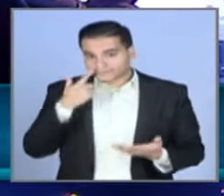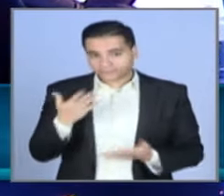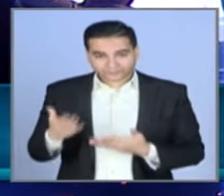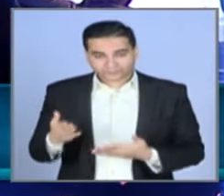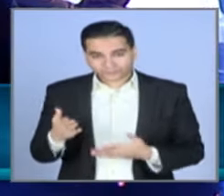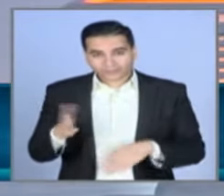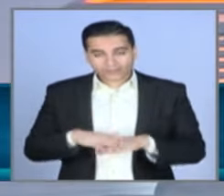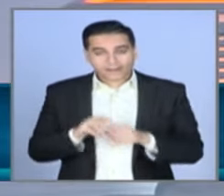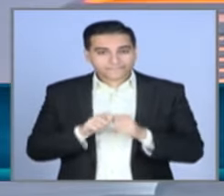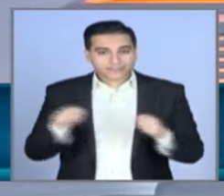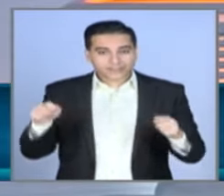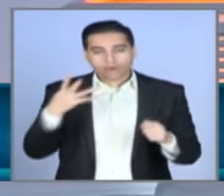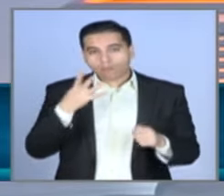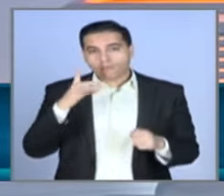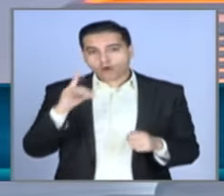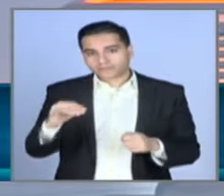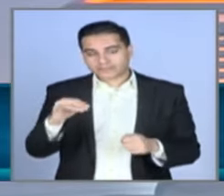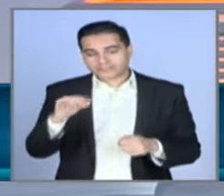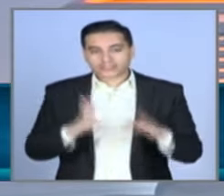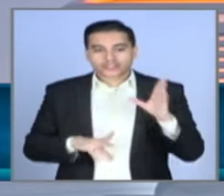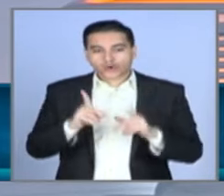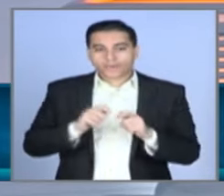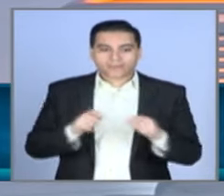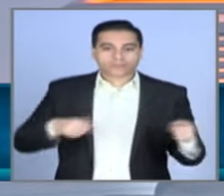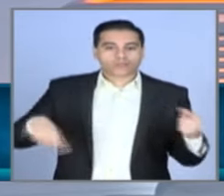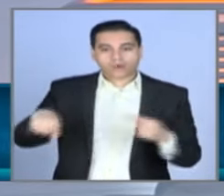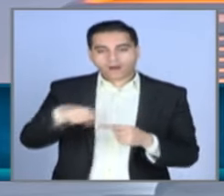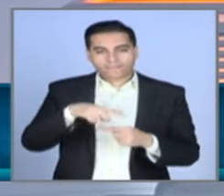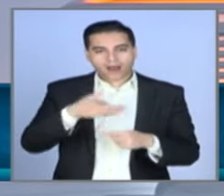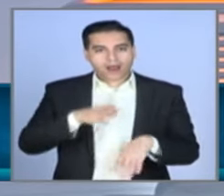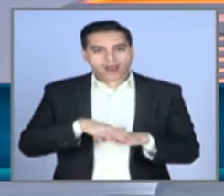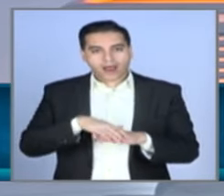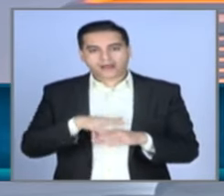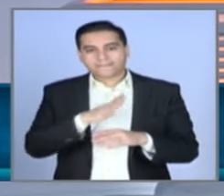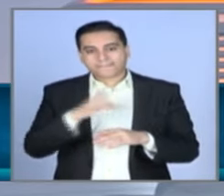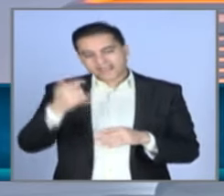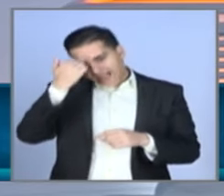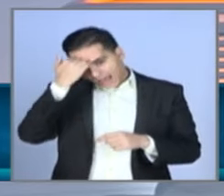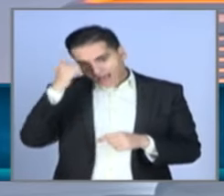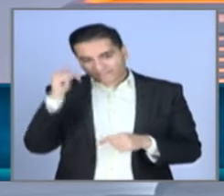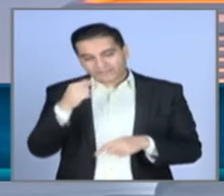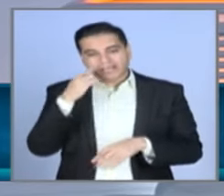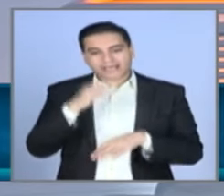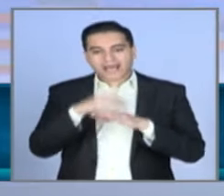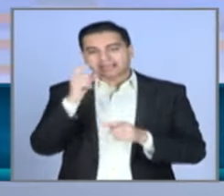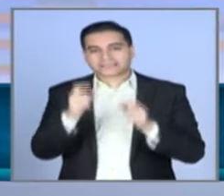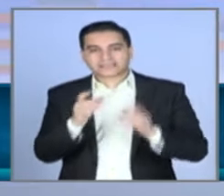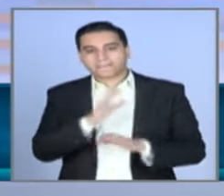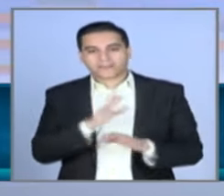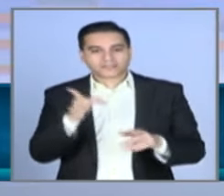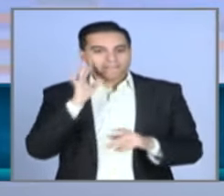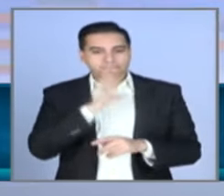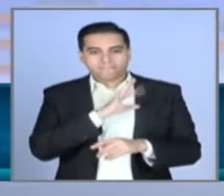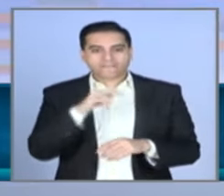على مساحة 450 كيلومتر مربع، حوالي 100 ألف نسمة أرخبيل